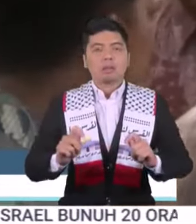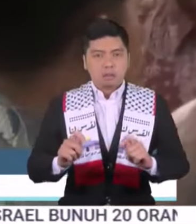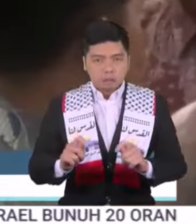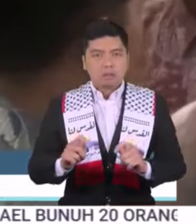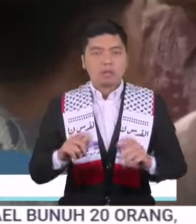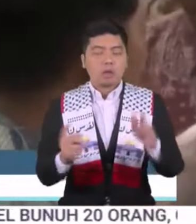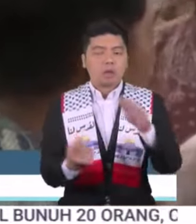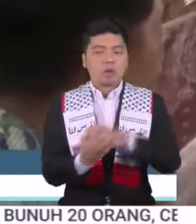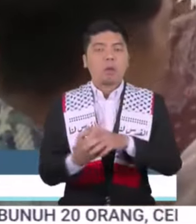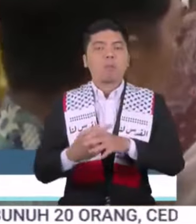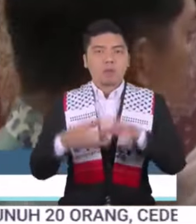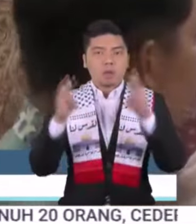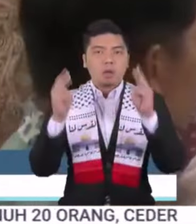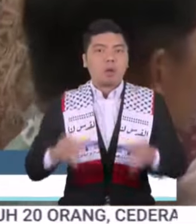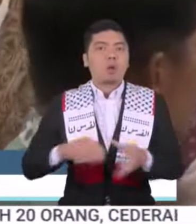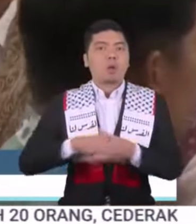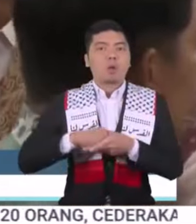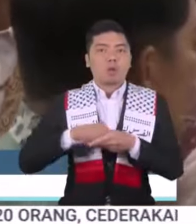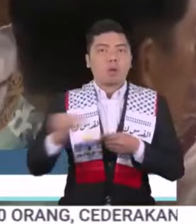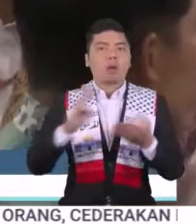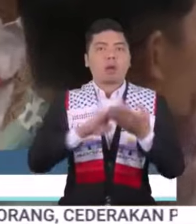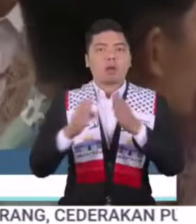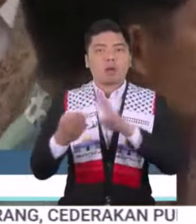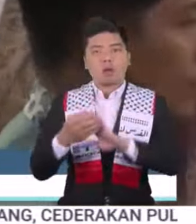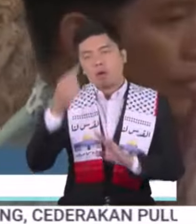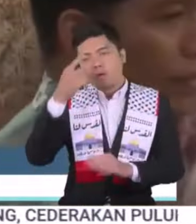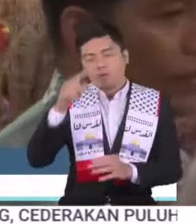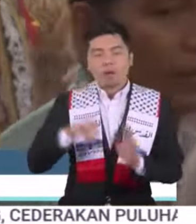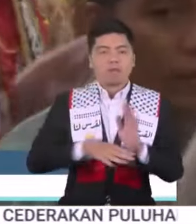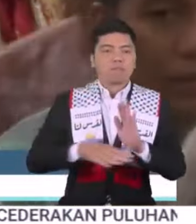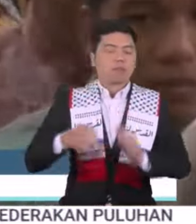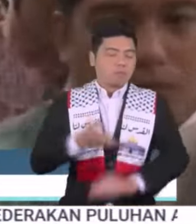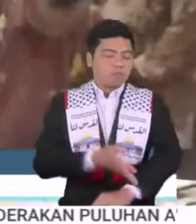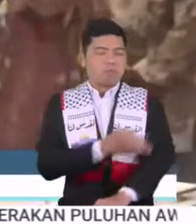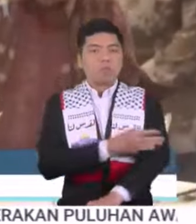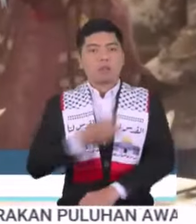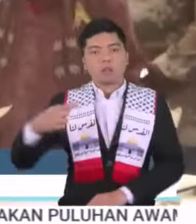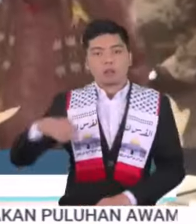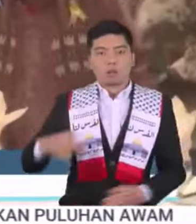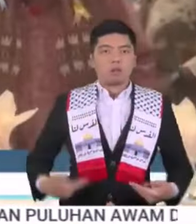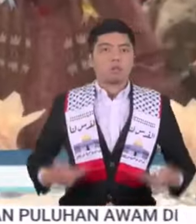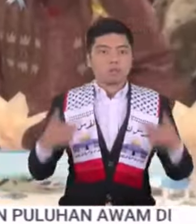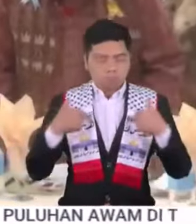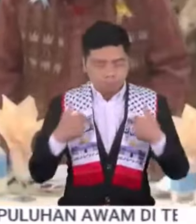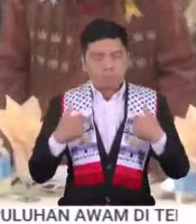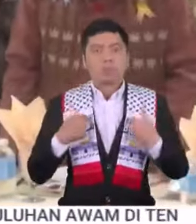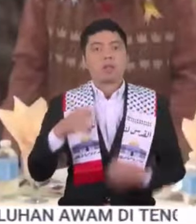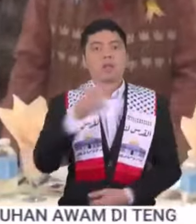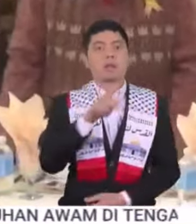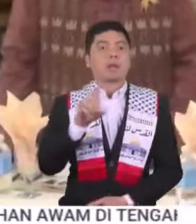mencipta masyarakat luar bandar yang kompetitif dan meningkatkan kualiti hidup mereka. Pihak KKDW akan